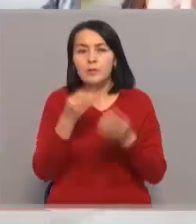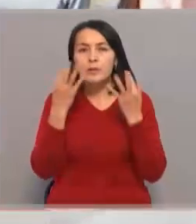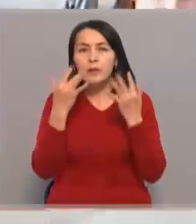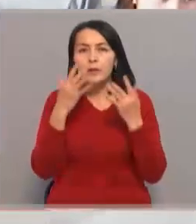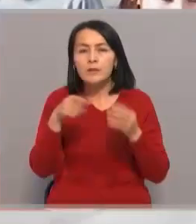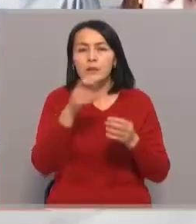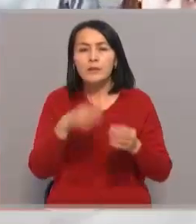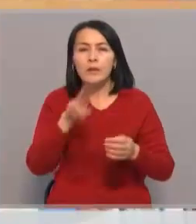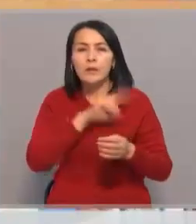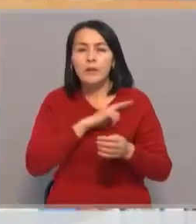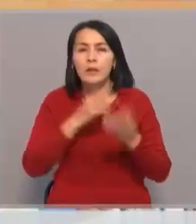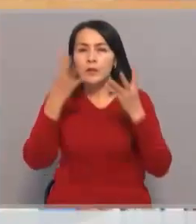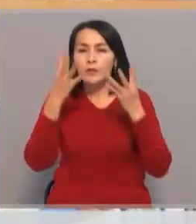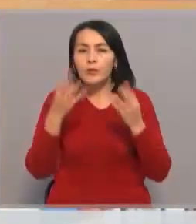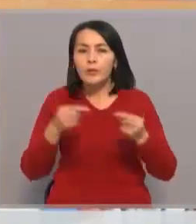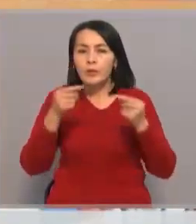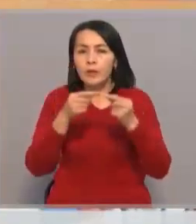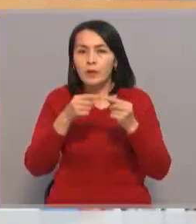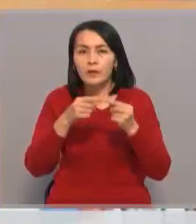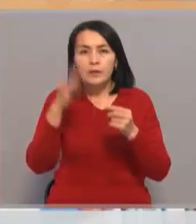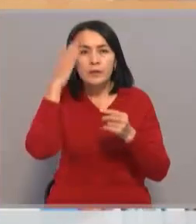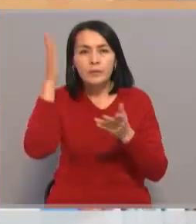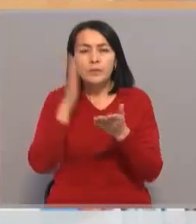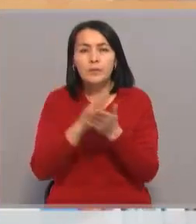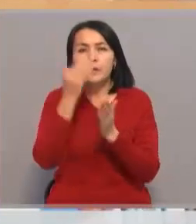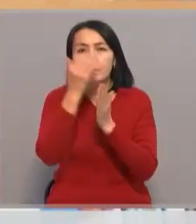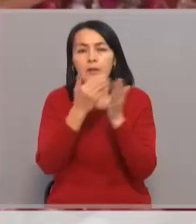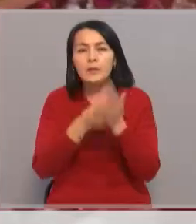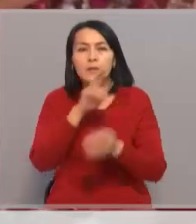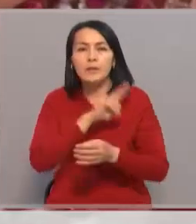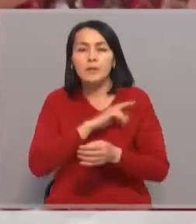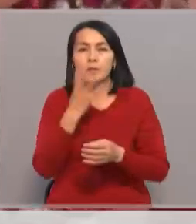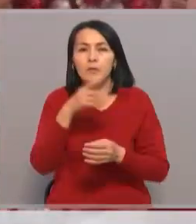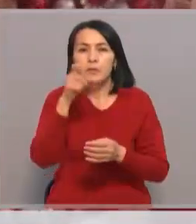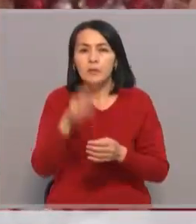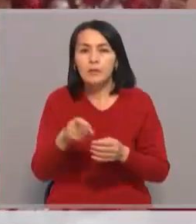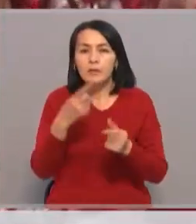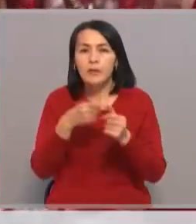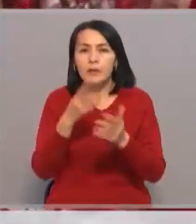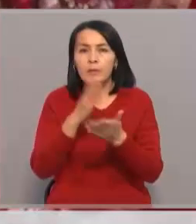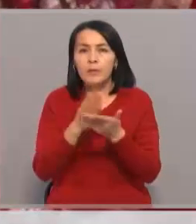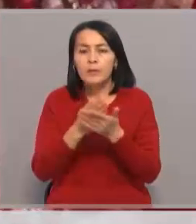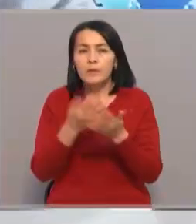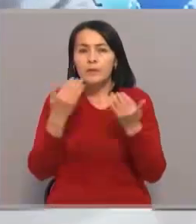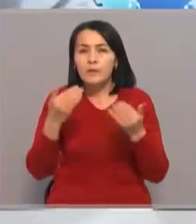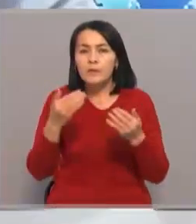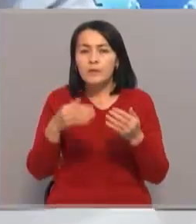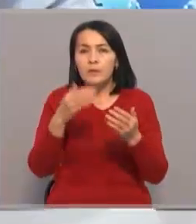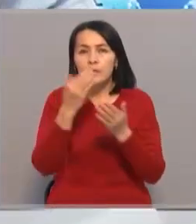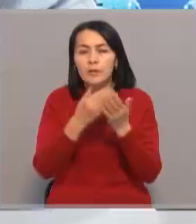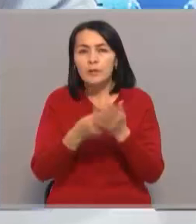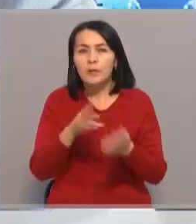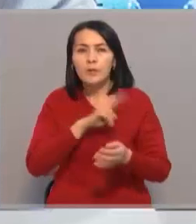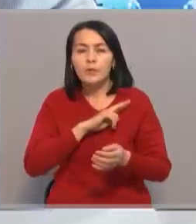қаншама адамның қаза тапқан әлі күнге дейін нақты емес. Ресми деректерге қайтыс болған 4 адамның ғана аты айтылса, бейресми дерек көздер